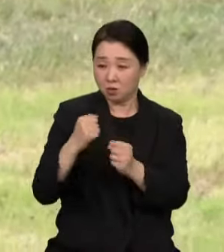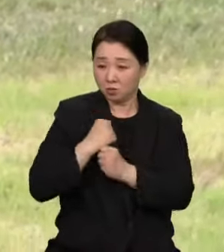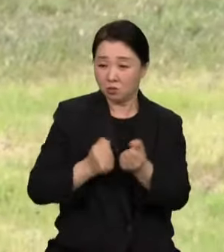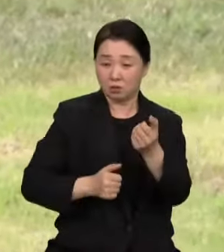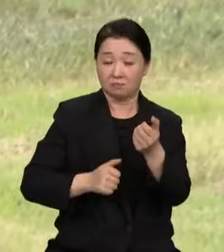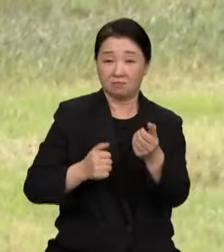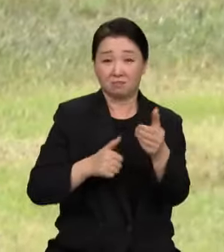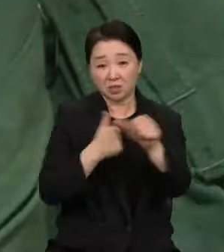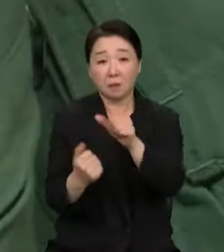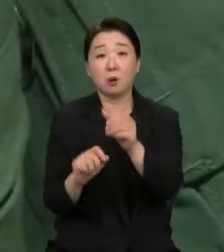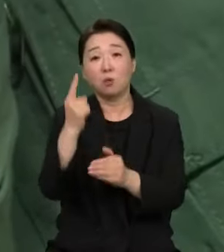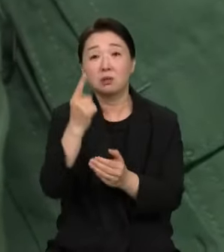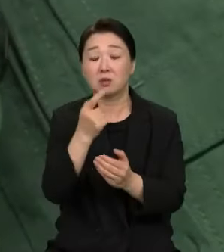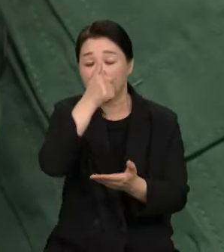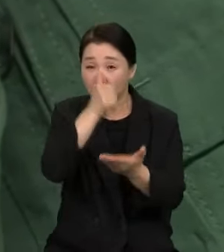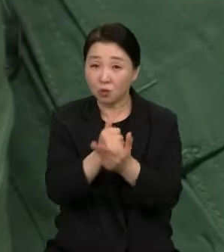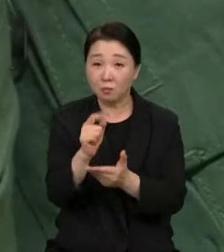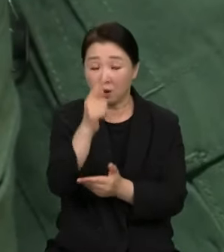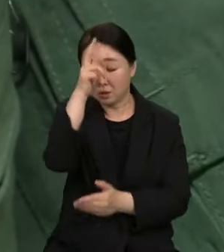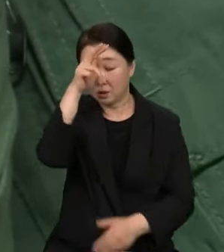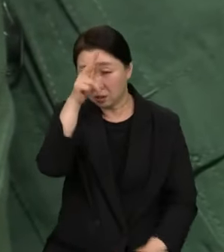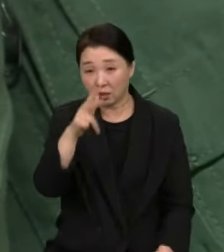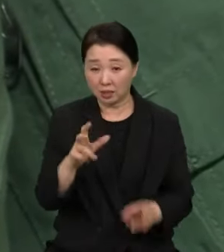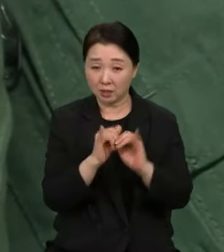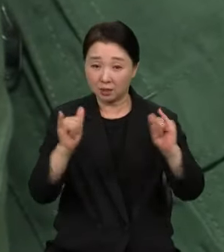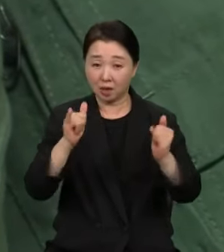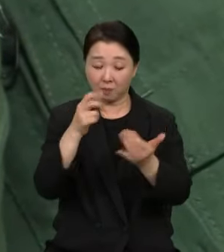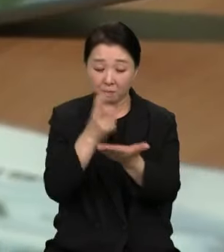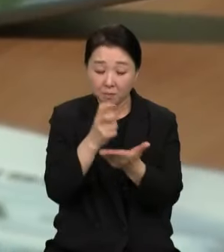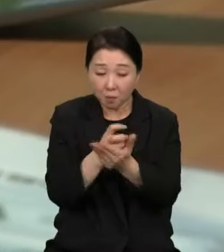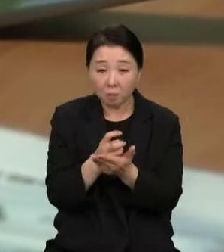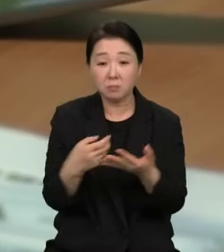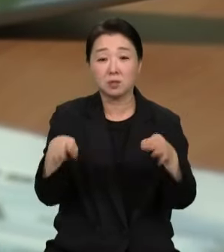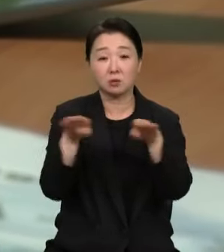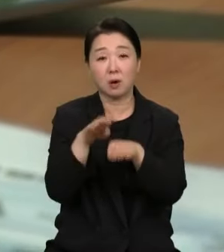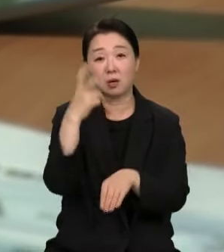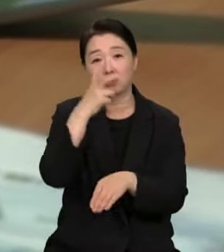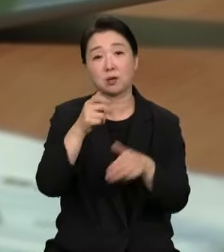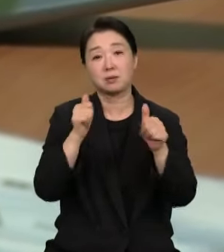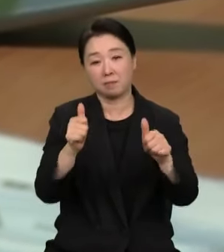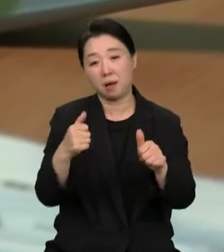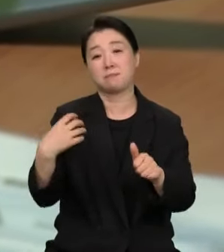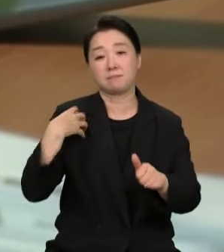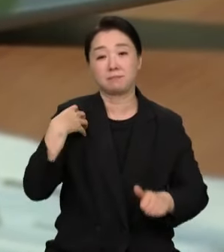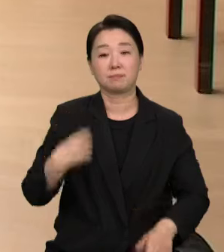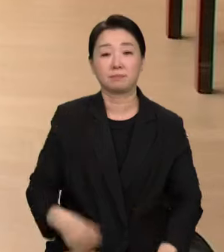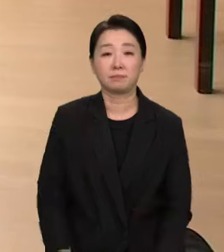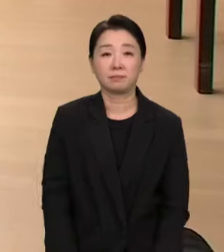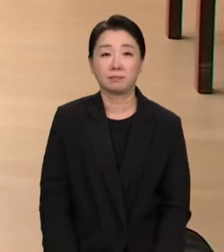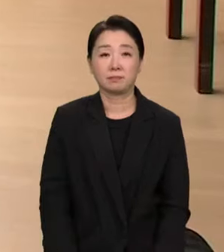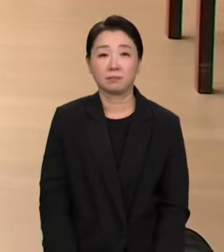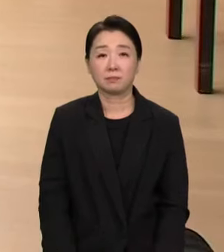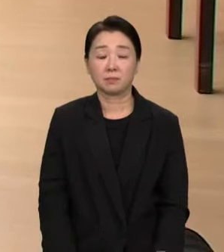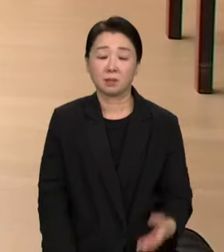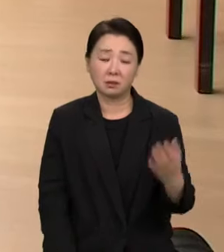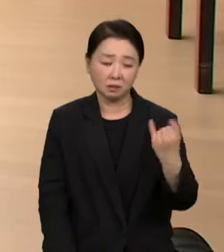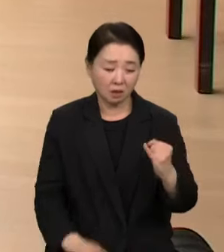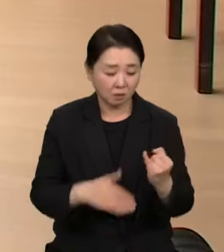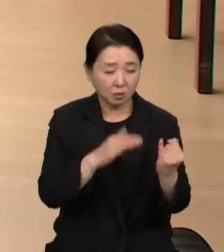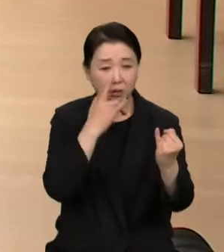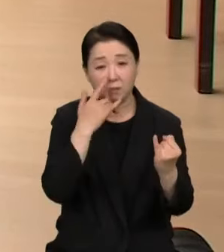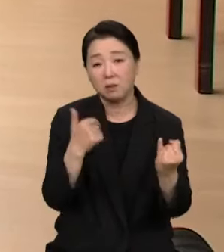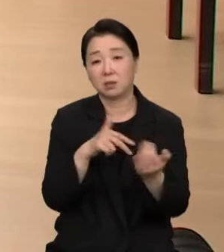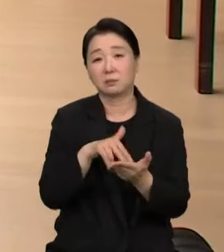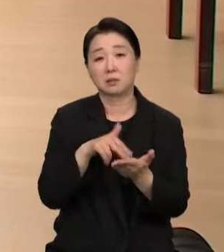원인이 되는 범죄는 경찰 등 민간 사법기관에서 수사와 재판을 맡게 됐습니다. 딸을 보내는